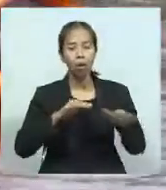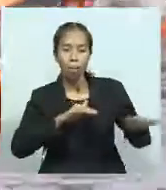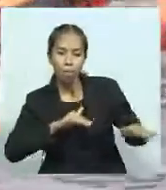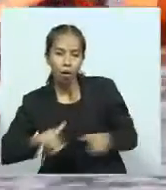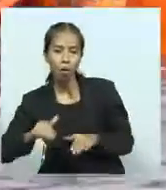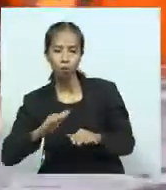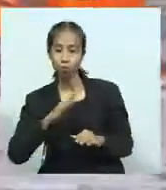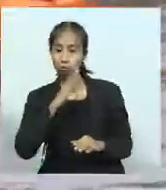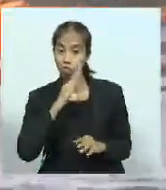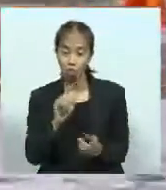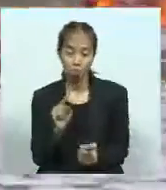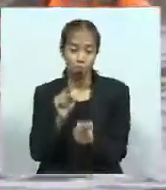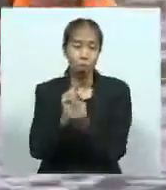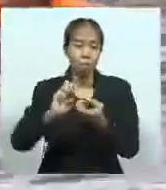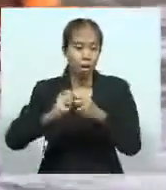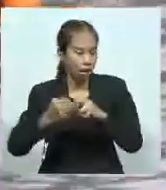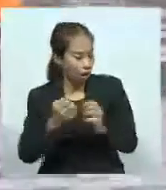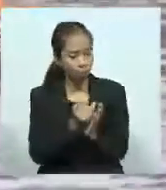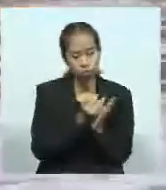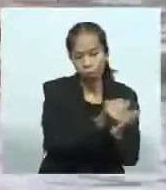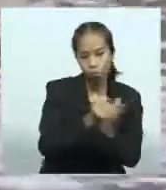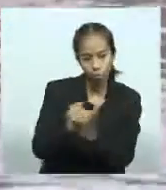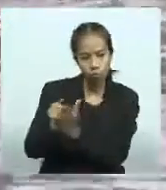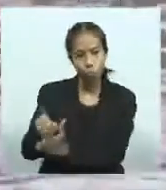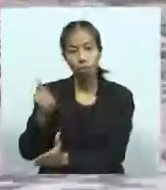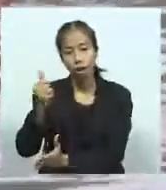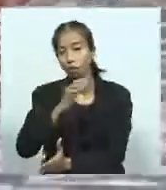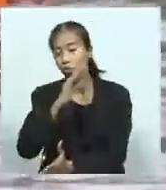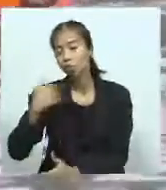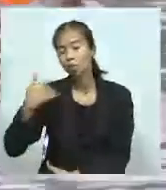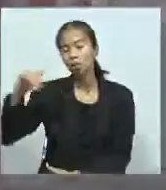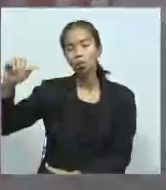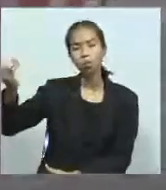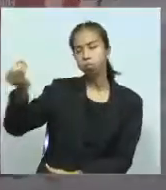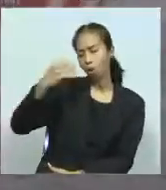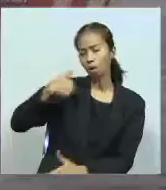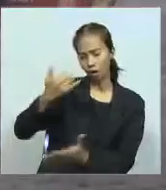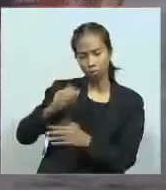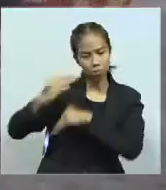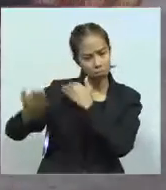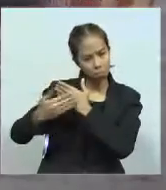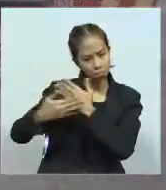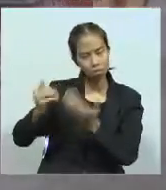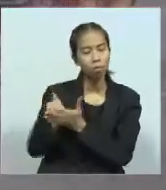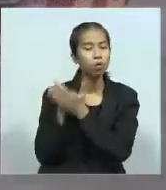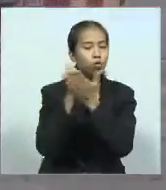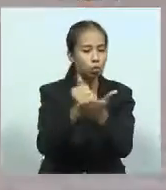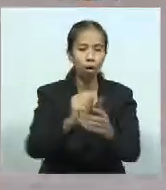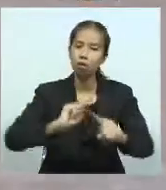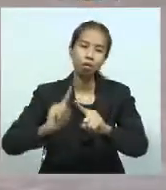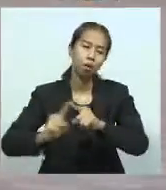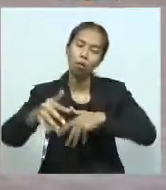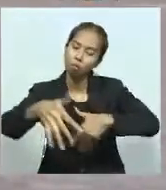ฏิบัติหน้าที่ช่วยเหลือผู้ประสบภัยเมื่อได้รับการประสานหรือร้องขอจากหน่วยทหารส่วนราชการและประชาชน